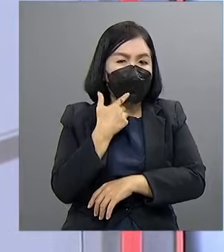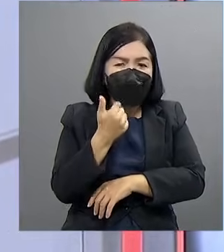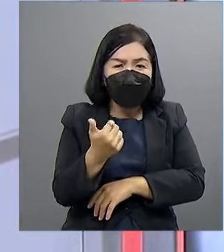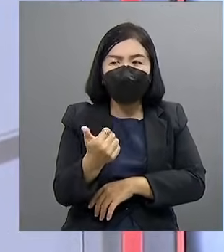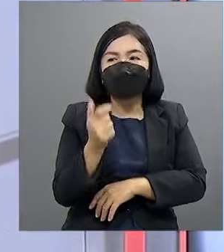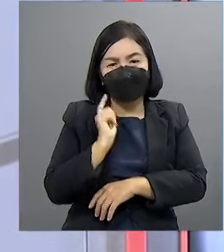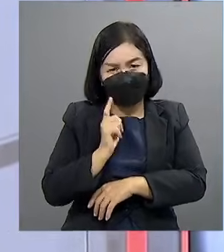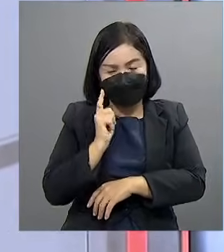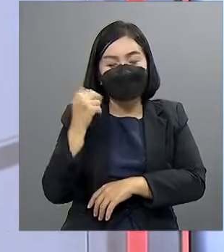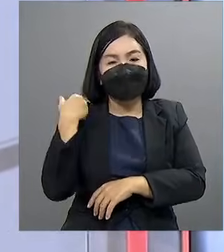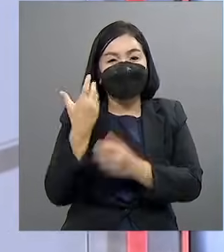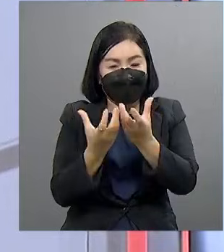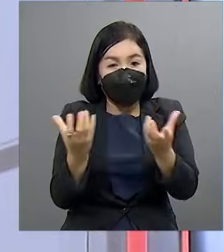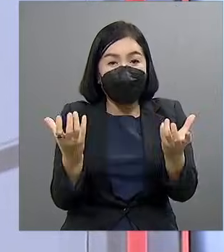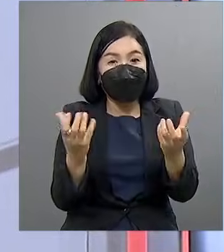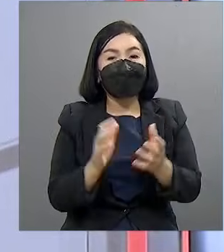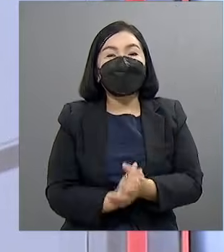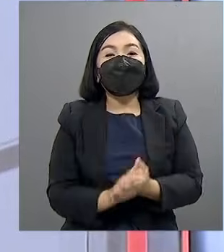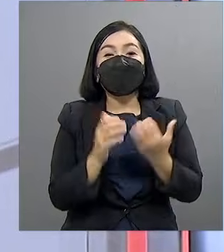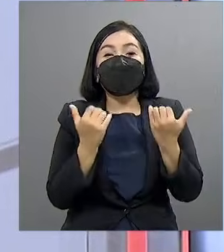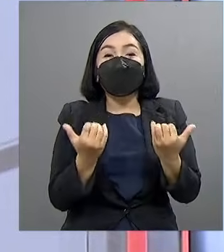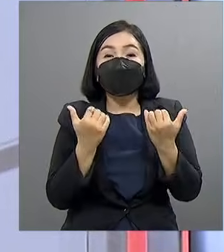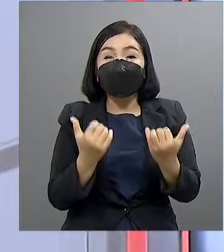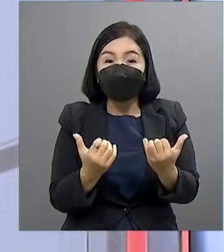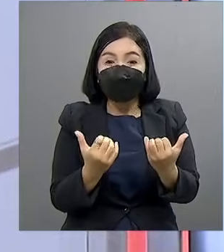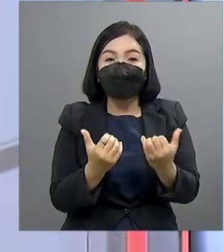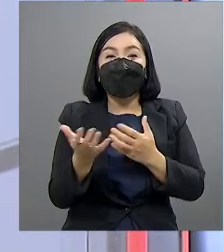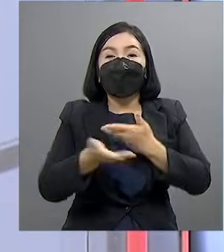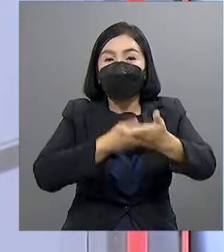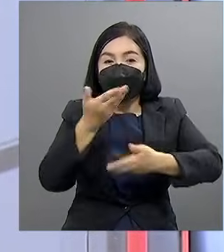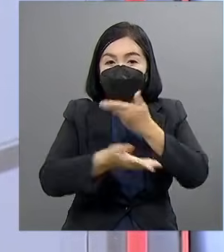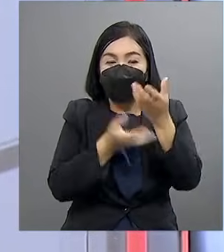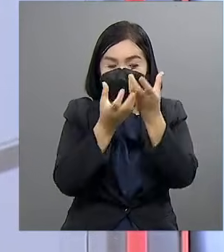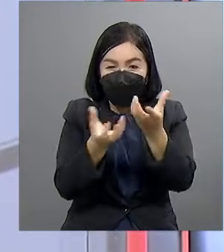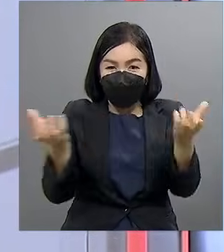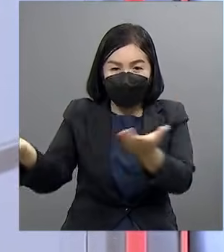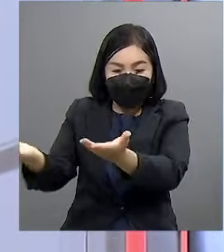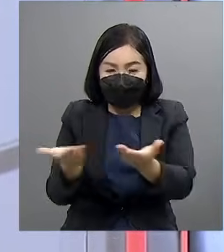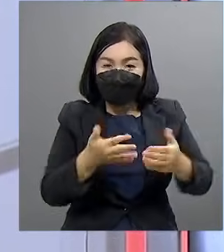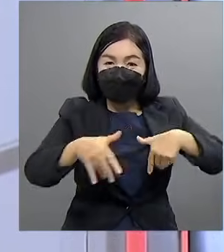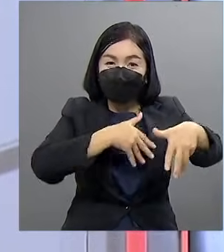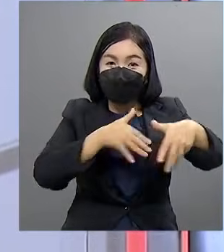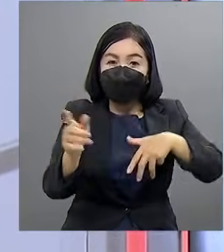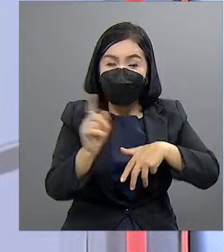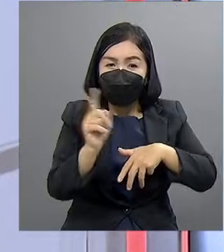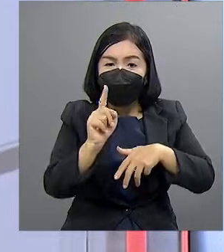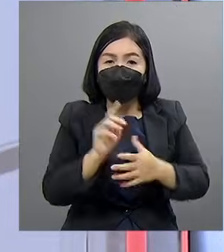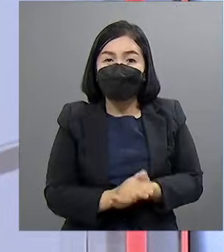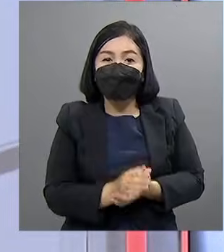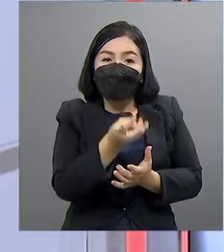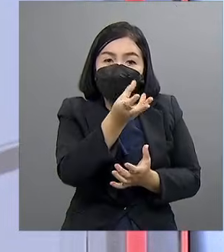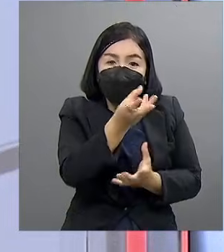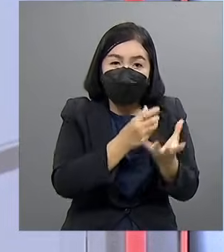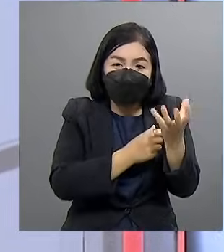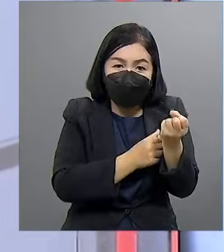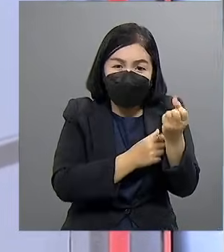ากครับวันนี้ครับคุณผู้ชมครับในช่วงตลาดนัดวันใหม่ขายสู้โควิด-19 ของเราครับมีบะจ่างสูตรอาม่าฮะนี่เดี๋ยวกล้องซูมเข้